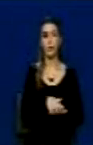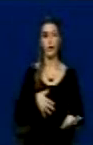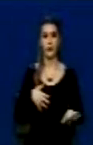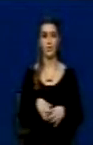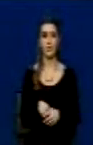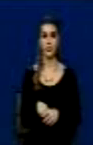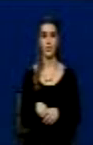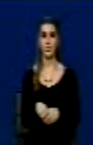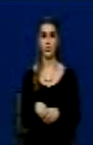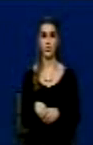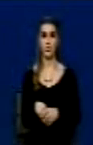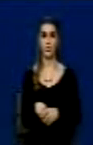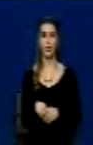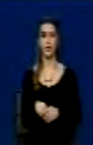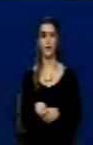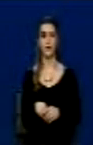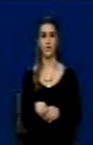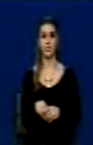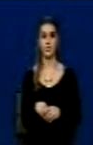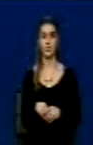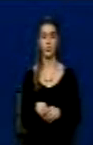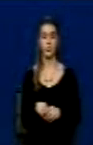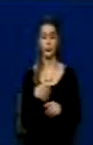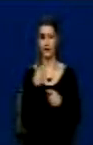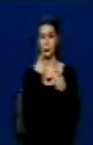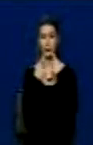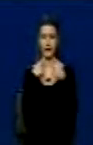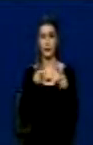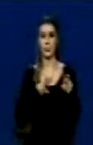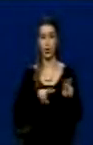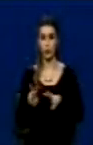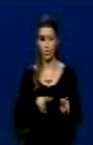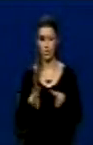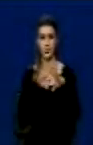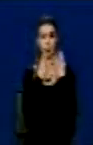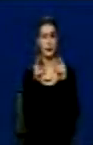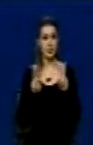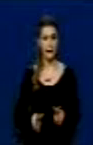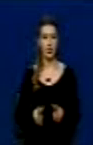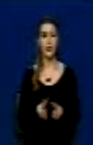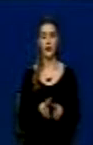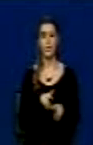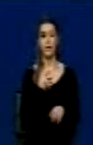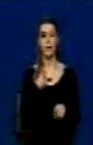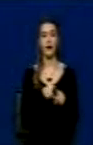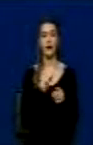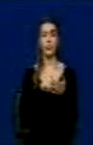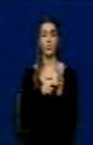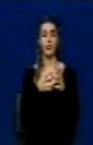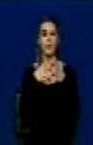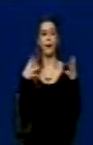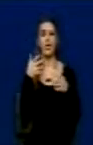Kosovës. Kur flitet për drejtësinë dhe sistemin gjyqësor në vend, ndër sfidat kryesore